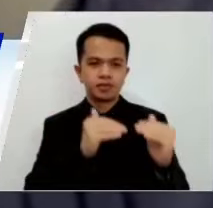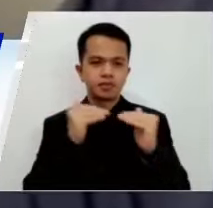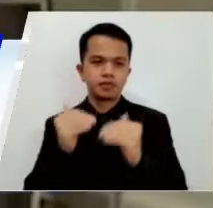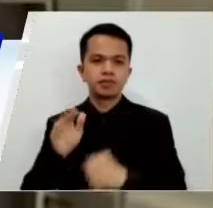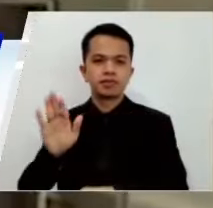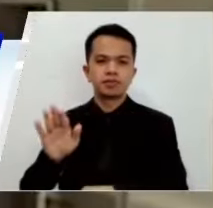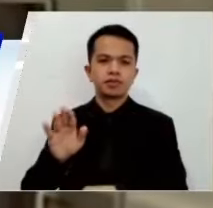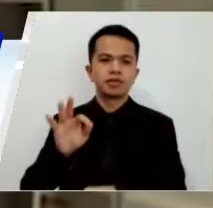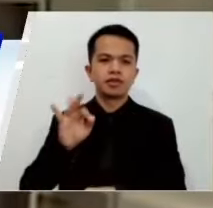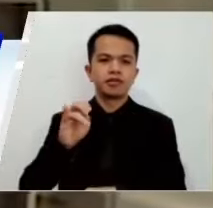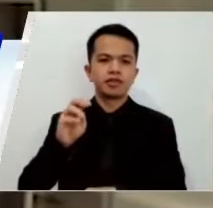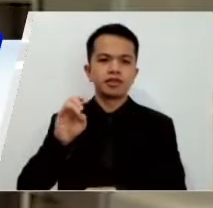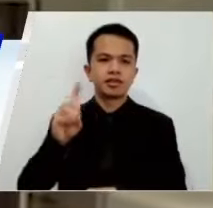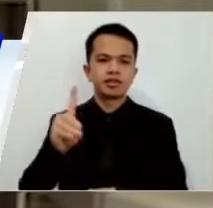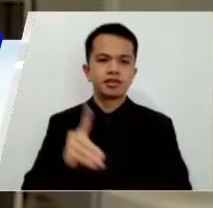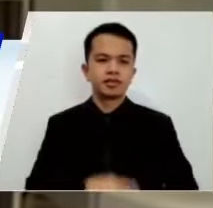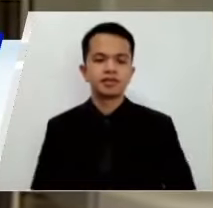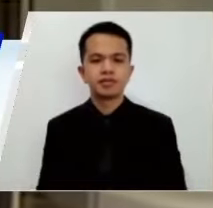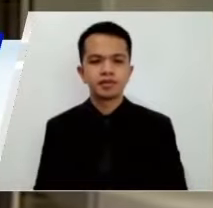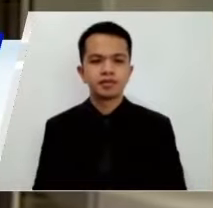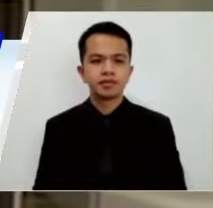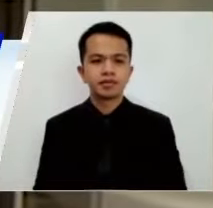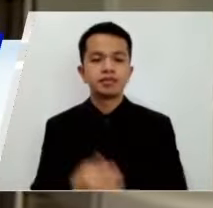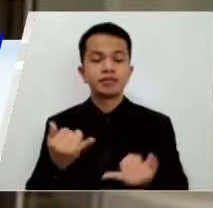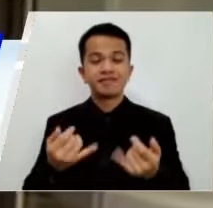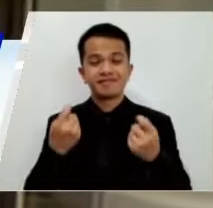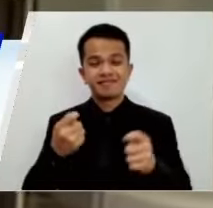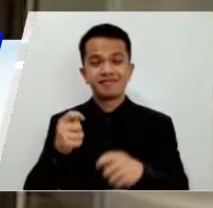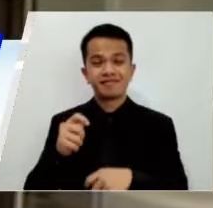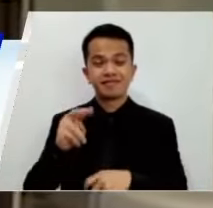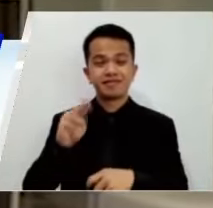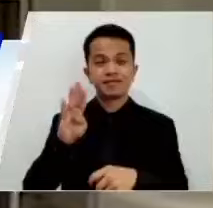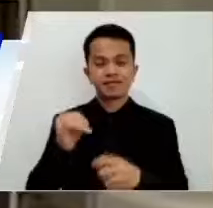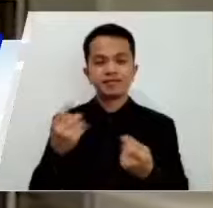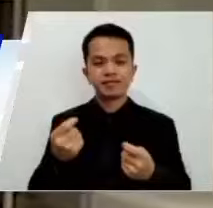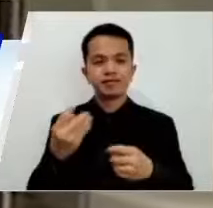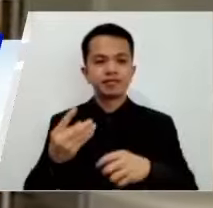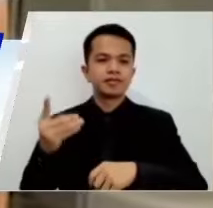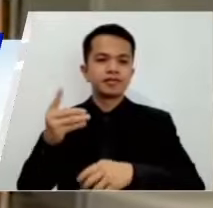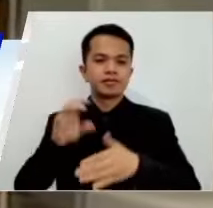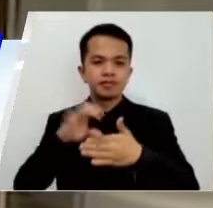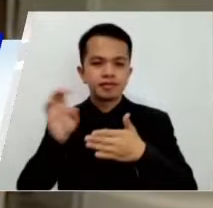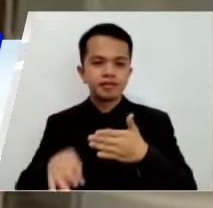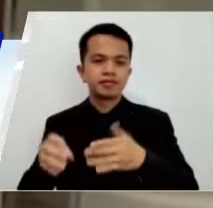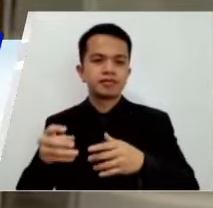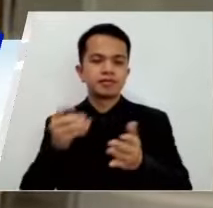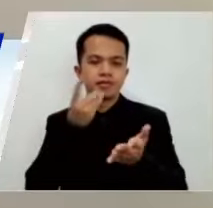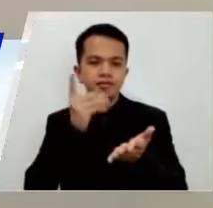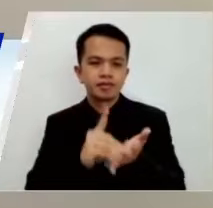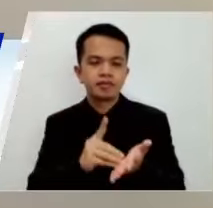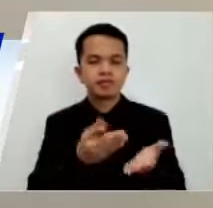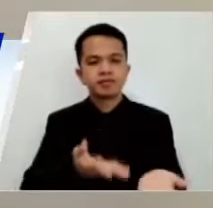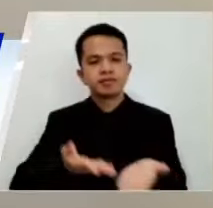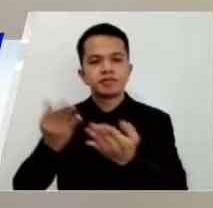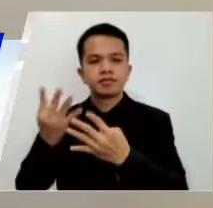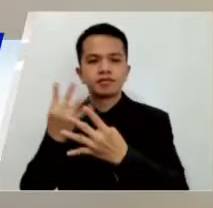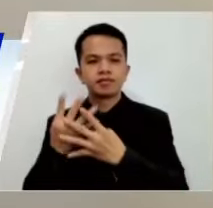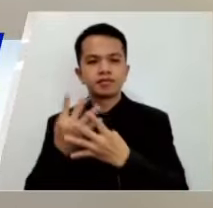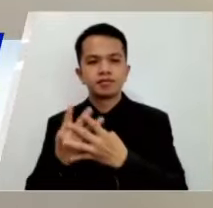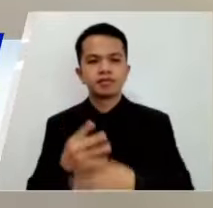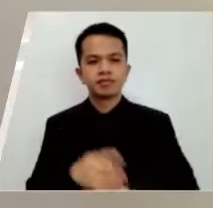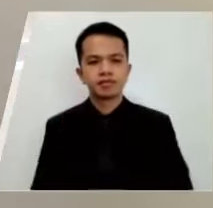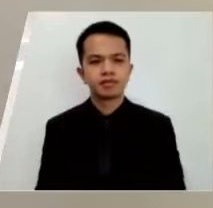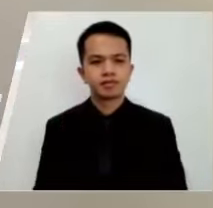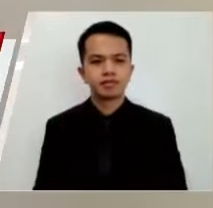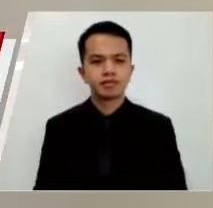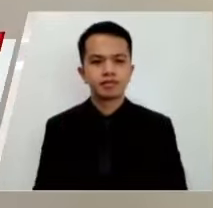Guerrero. Pipilitin daw ng NBI na matapos ngayong araw ang mga dokumento kaugnay na pagkakaaresto kay Guerrero. Babalik natin yung warrant